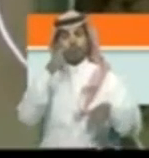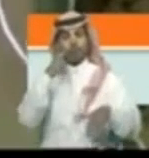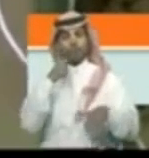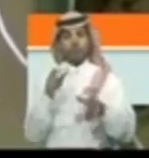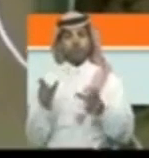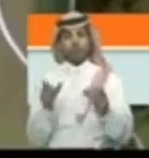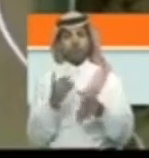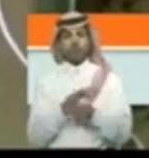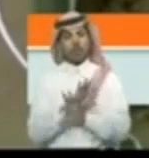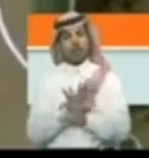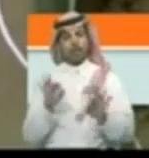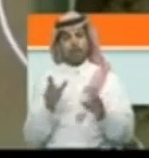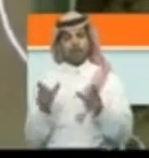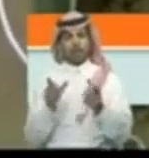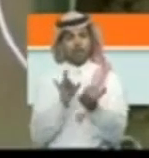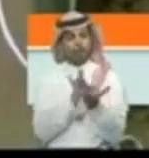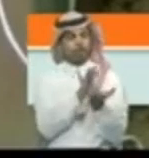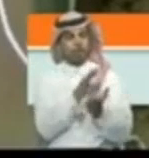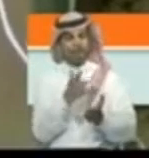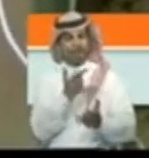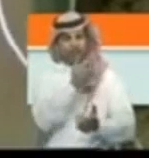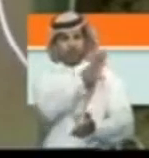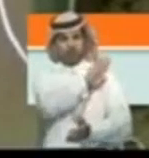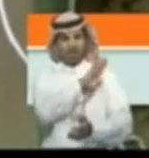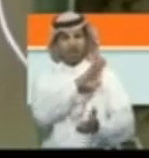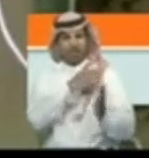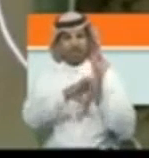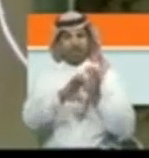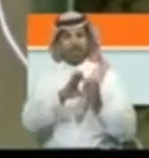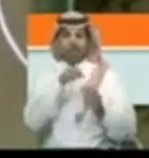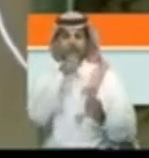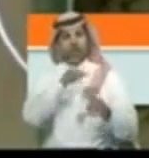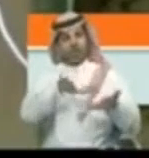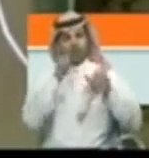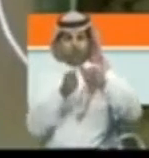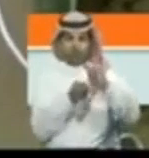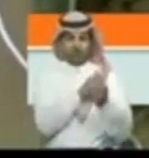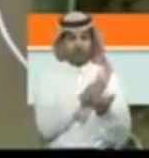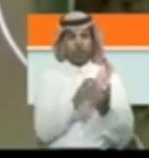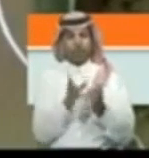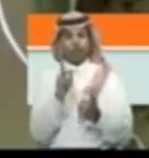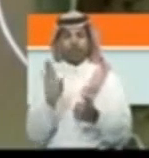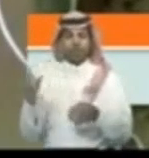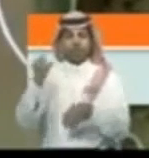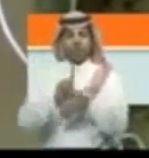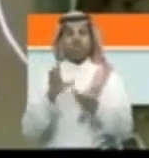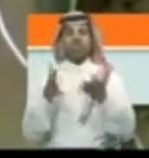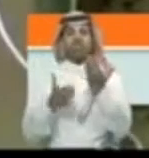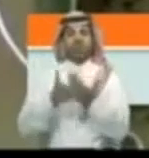السودان إن المجلس أحال وزير الدفاع عوض بن عوف للتقاعد وعين مديرا جديدا